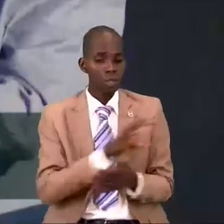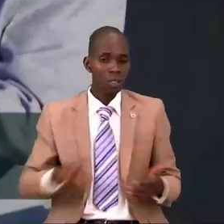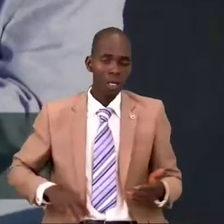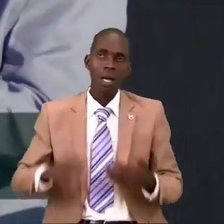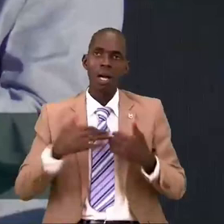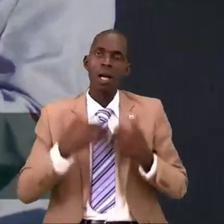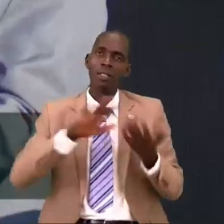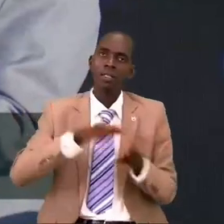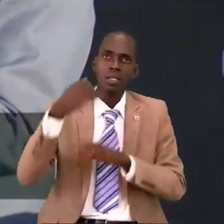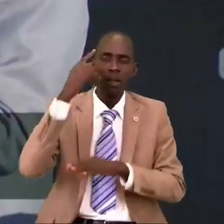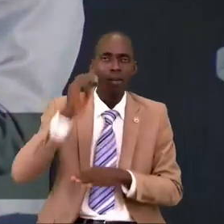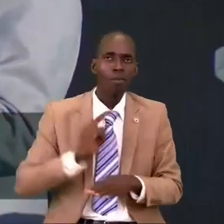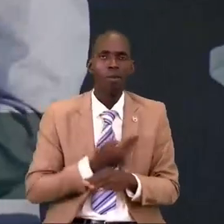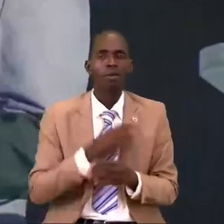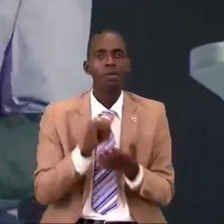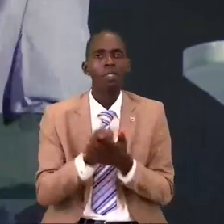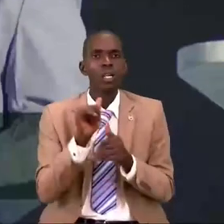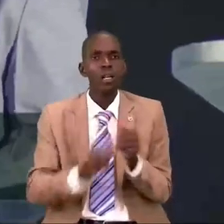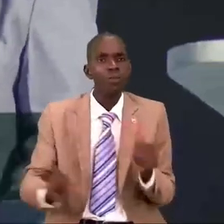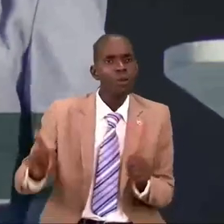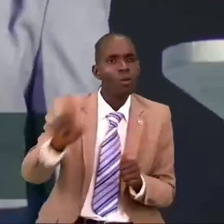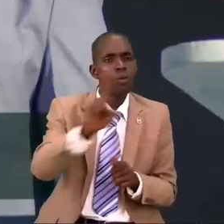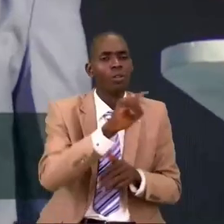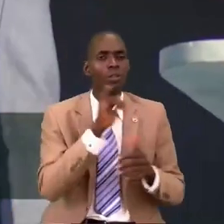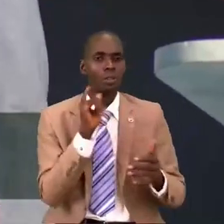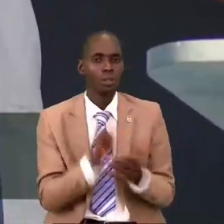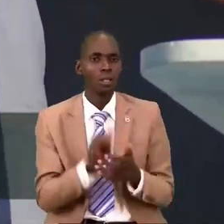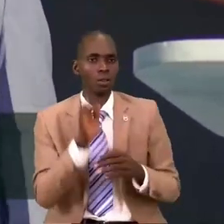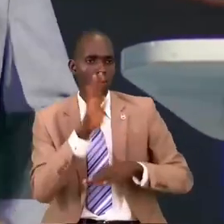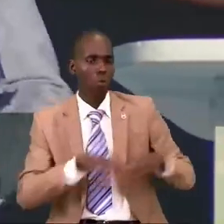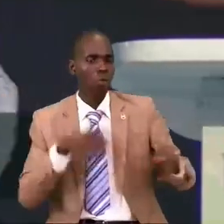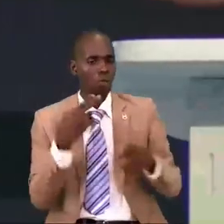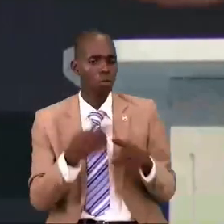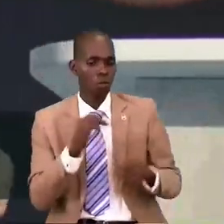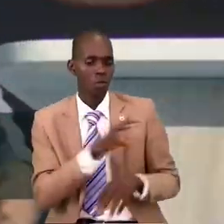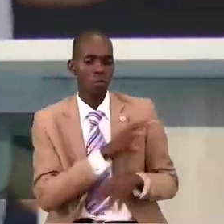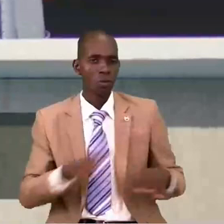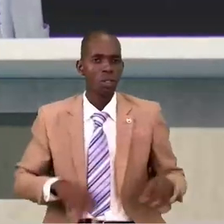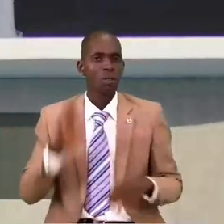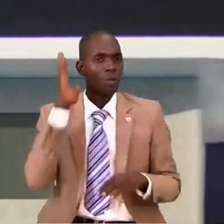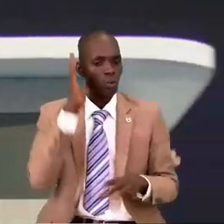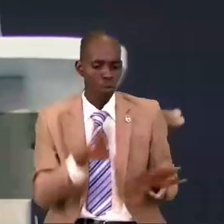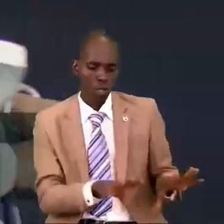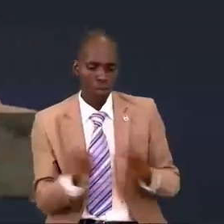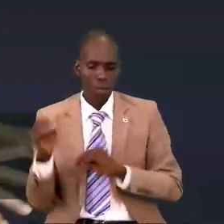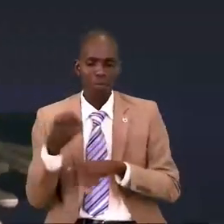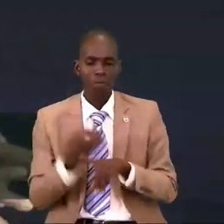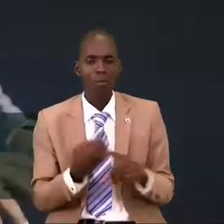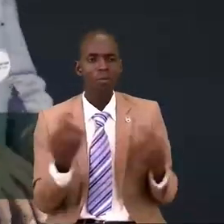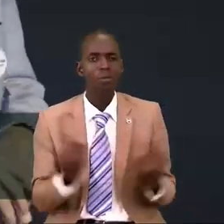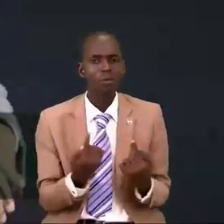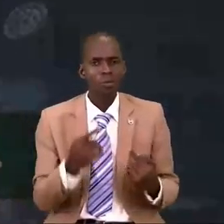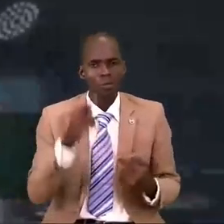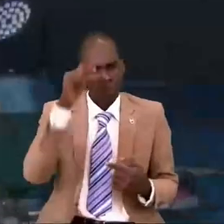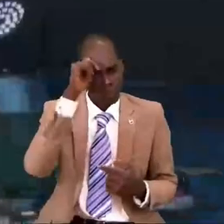Christ s'éloigne de l'iniquité. Timothée, est-ce que tu as entendu ça de moi? Va donc dire cela aux gens. Et